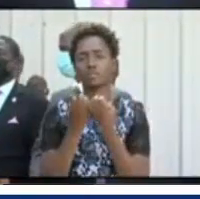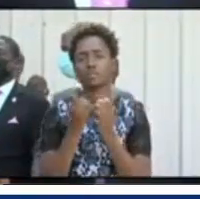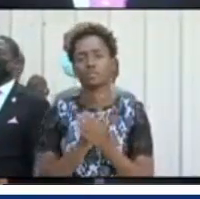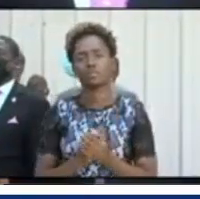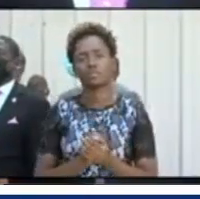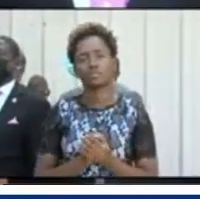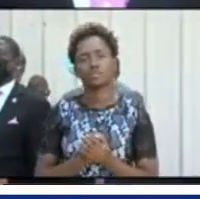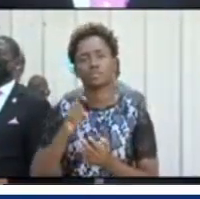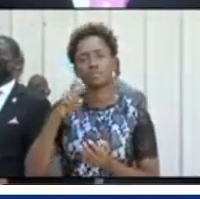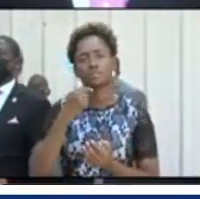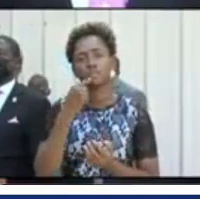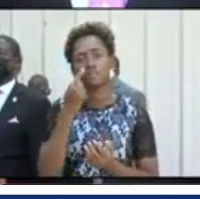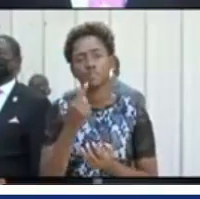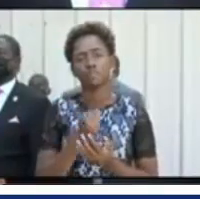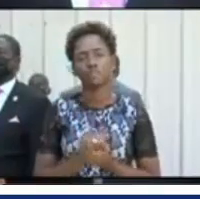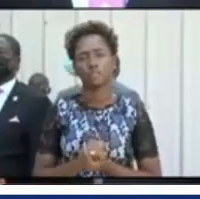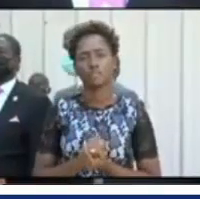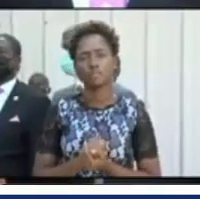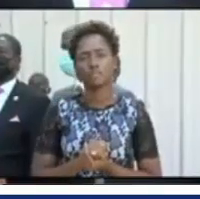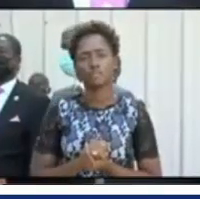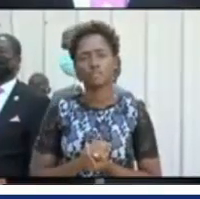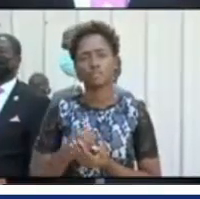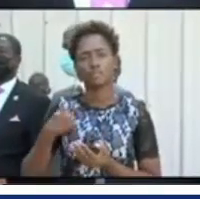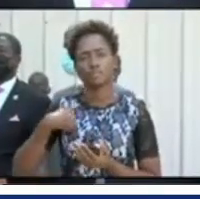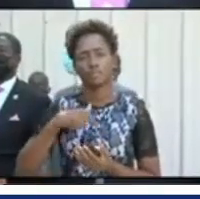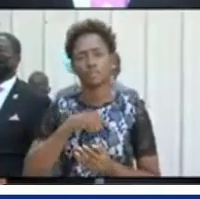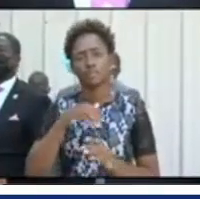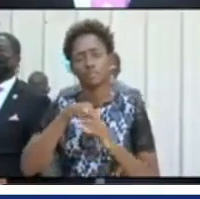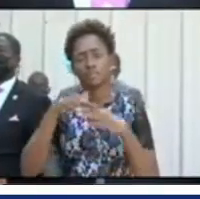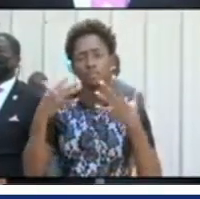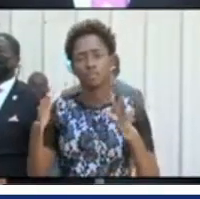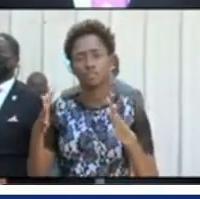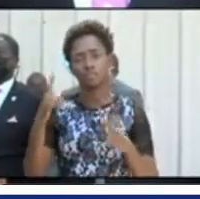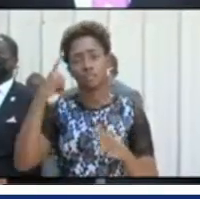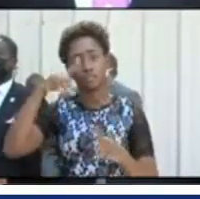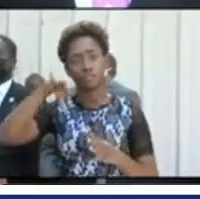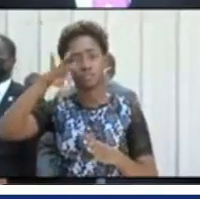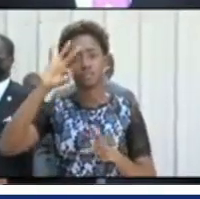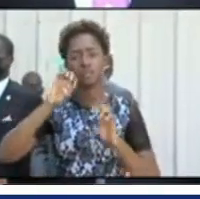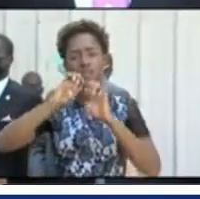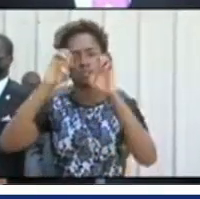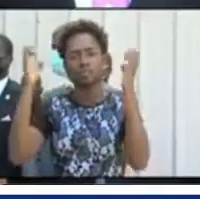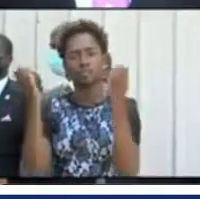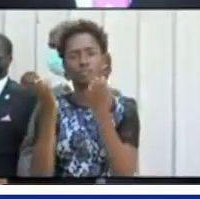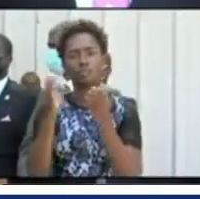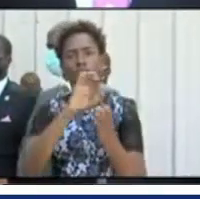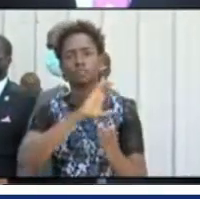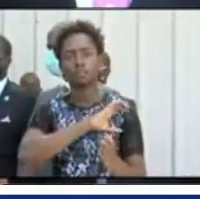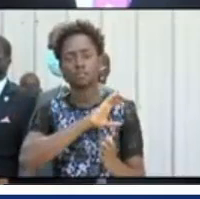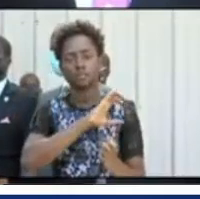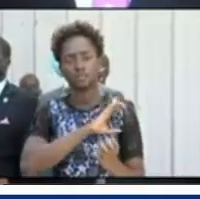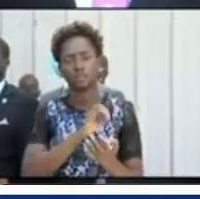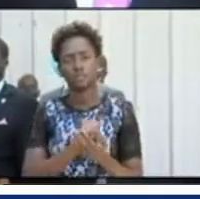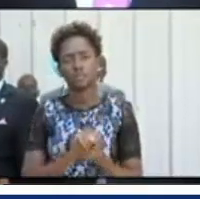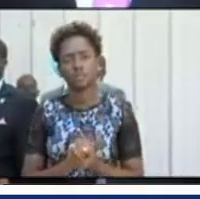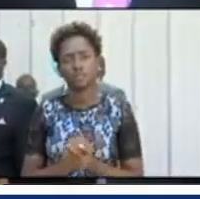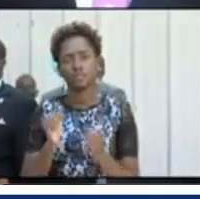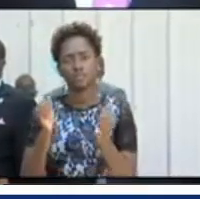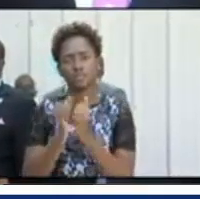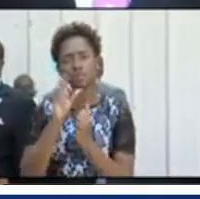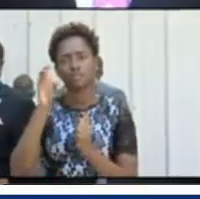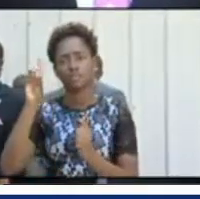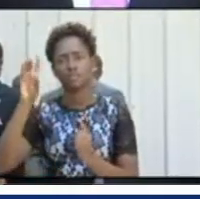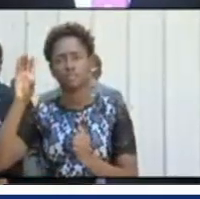faut dire que nous dans phase finale pour nous recevoir des équipements qui permettent que la police avec